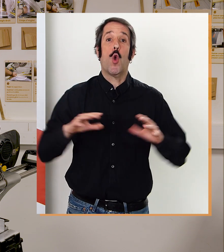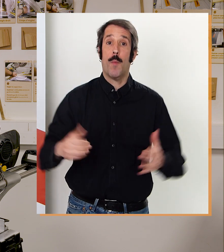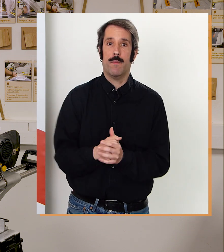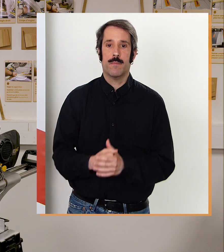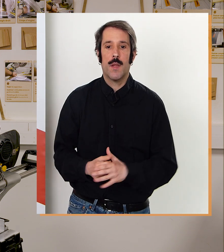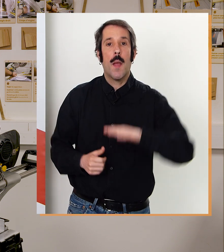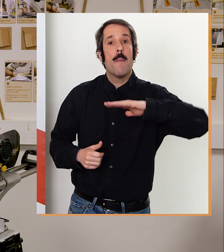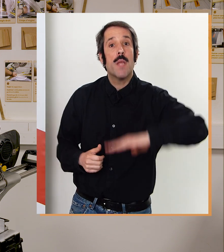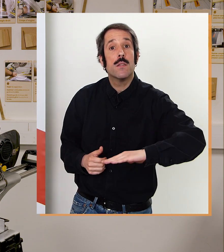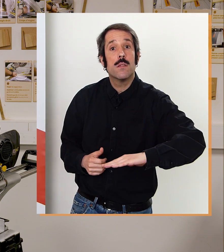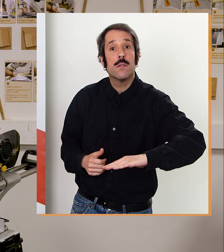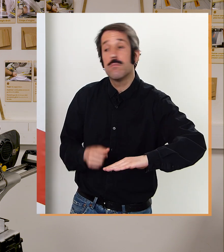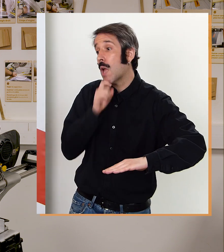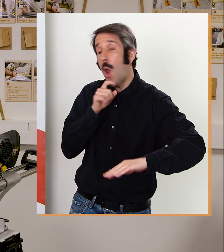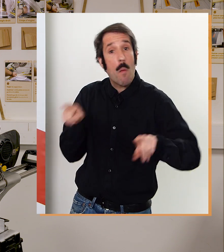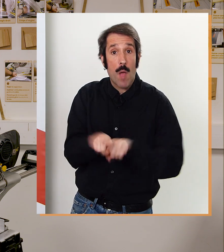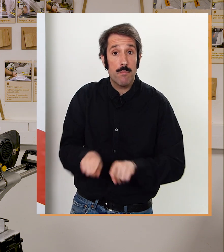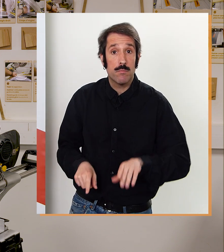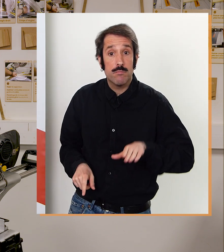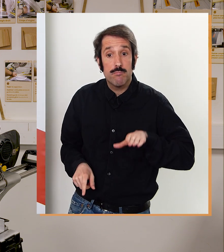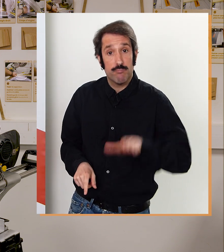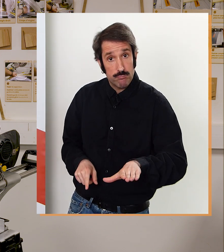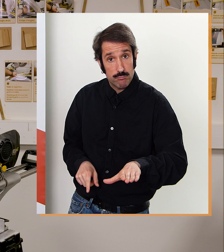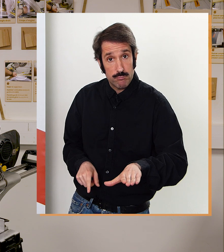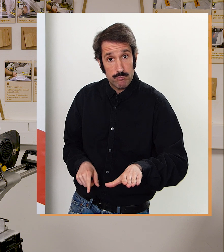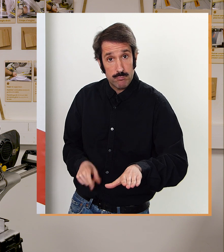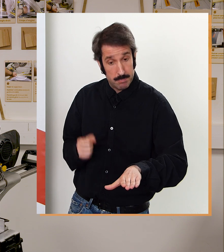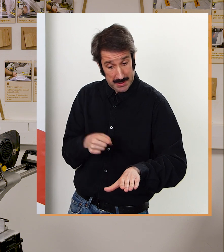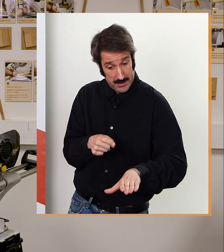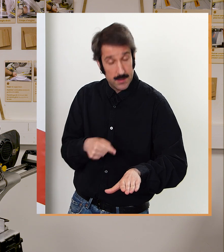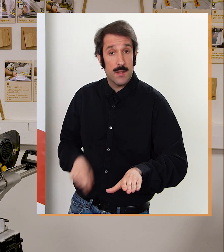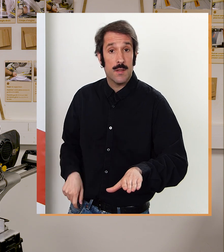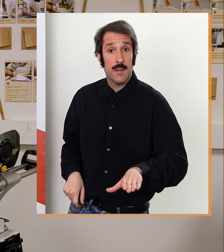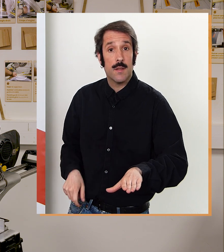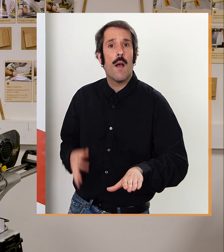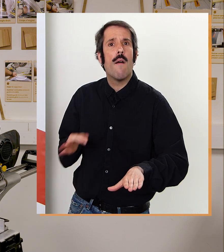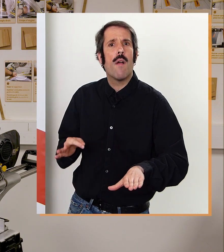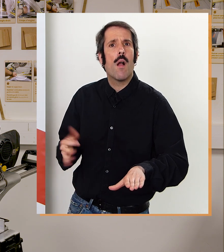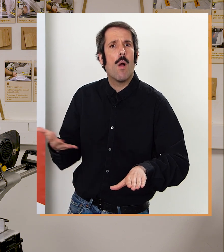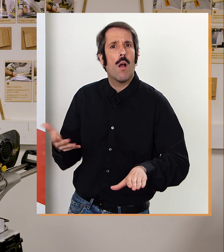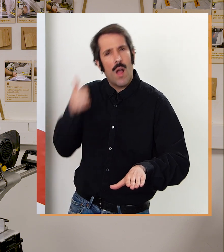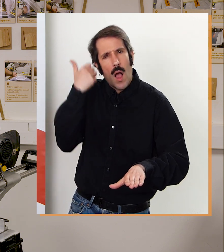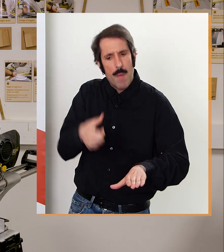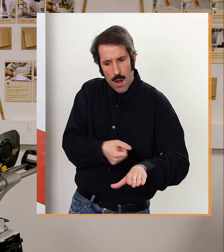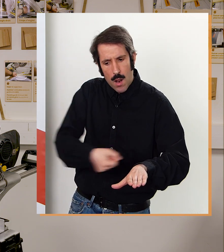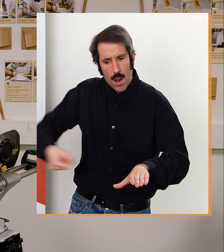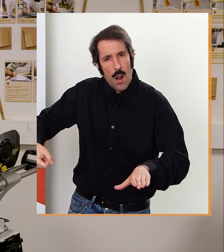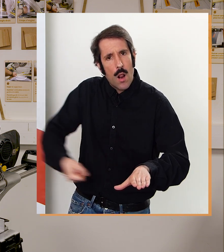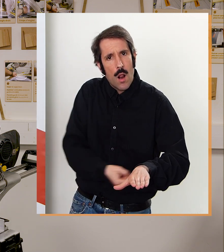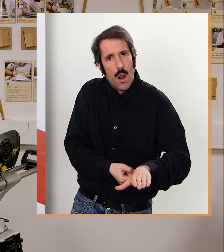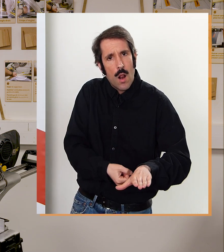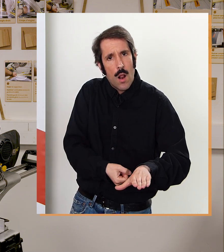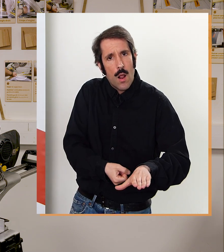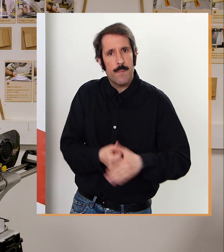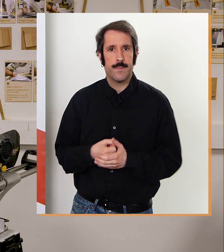vous allez placer votre pièce, comme tout à l'heure, contre le guide ici présent. Ensuite, il s'agira de pointer. Vous vous souvenez, pointage? Eh